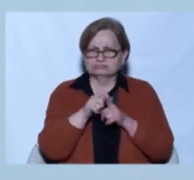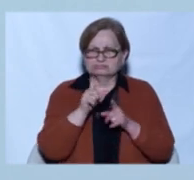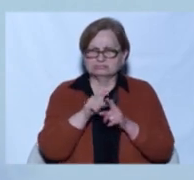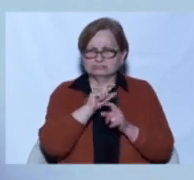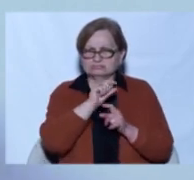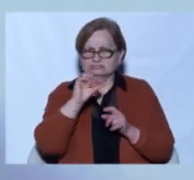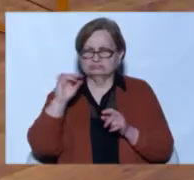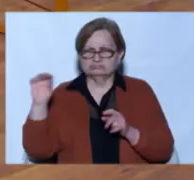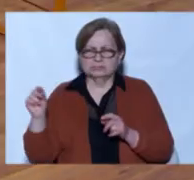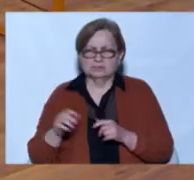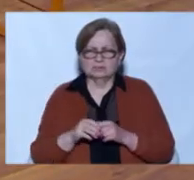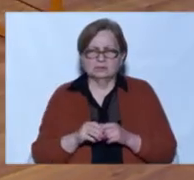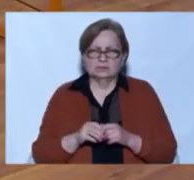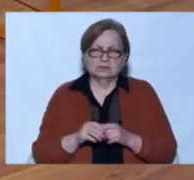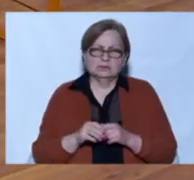გამოსათქმელი სიტყვებია.